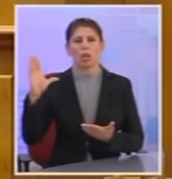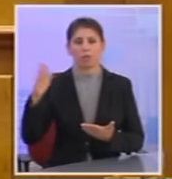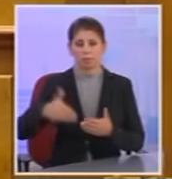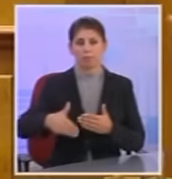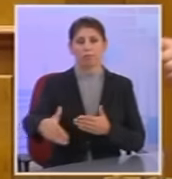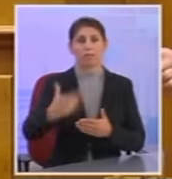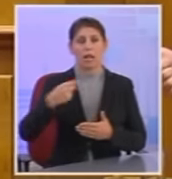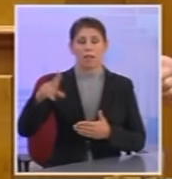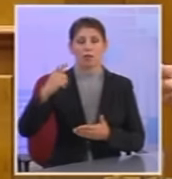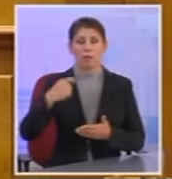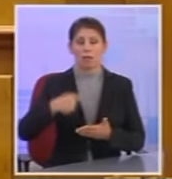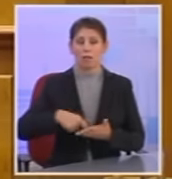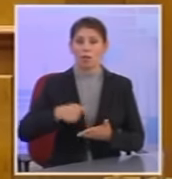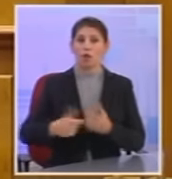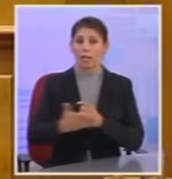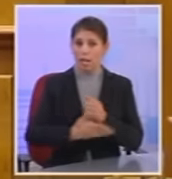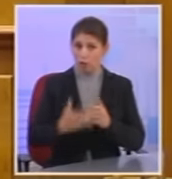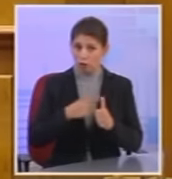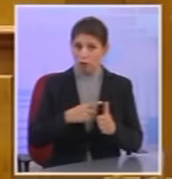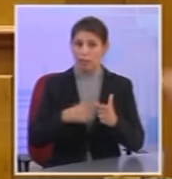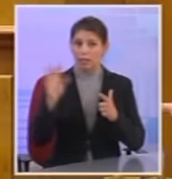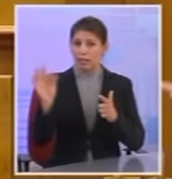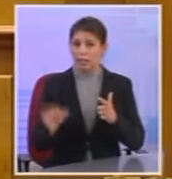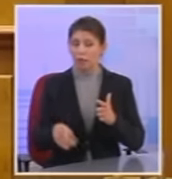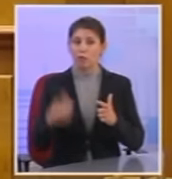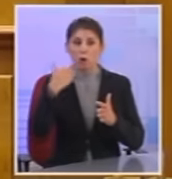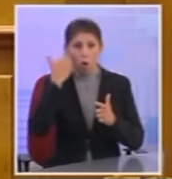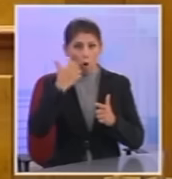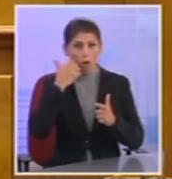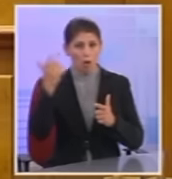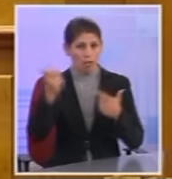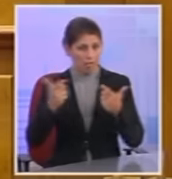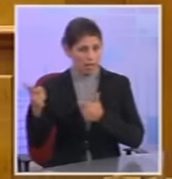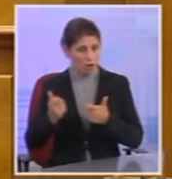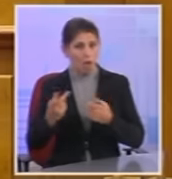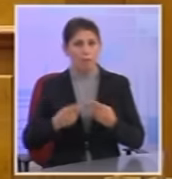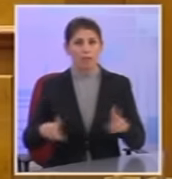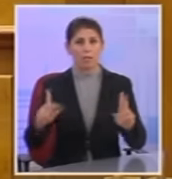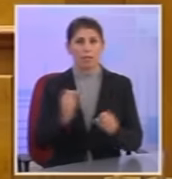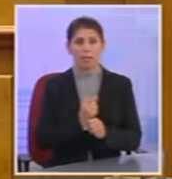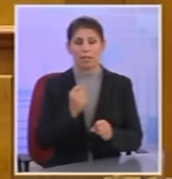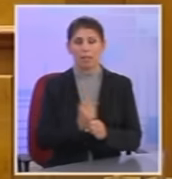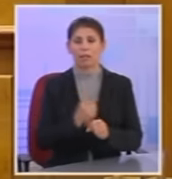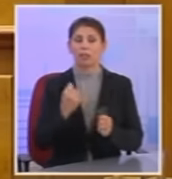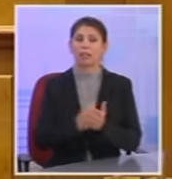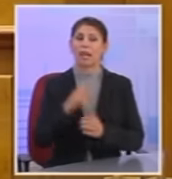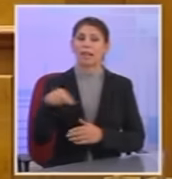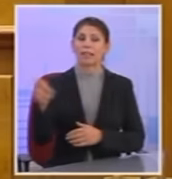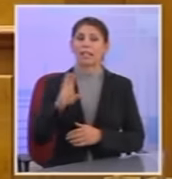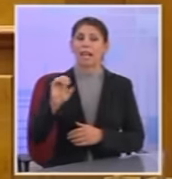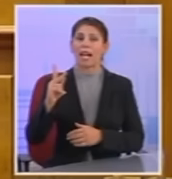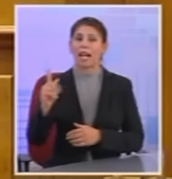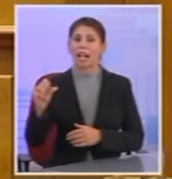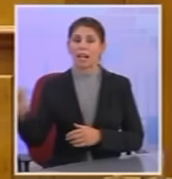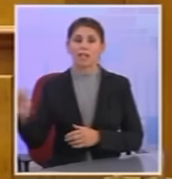την αύξηση φορολογίας στους αγρότες, τη ρύθμιση αυτή των κόκκινων δανείων, την απελευθέρωση επαγγελμάτων και την κατάργηση ΕΚΑΣ